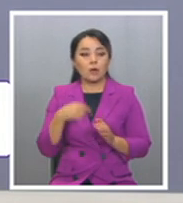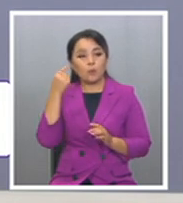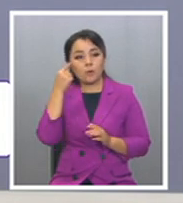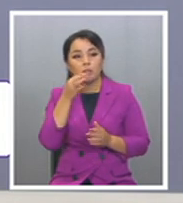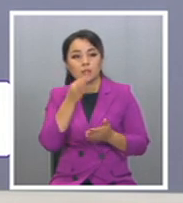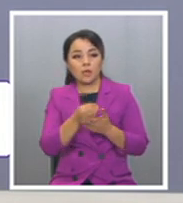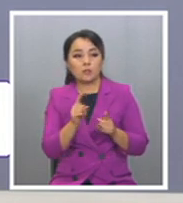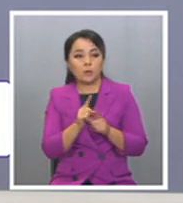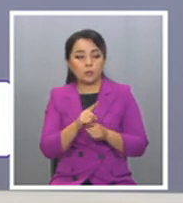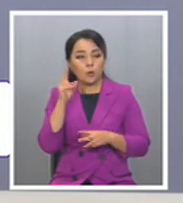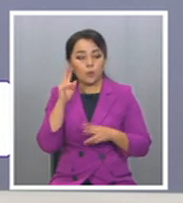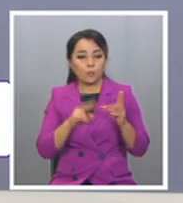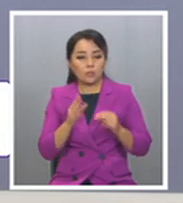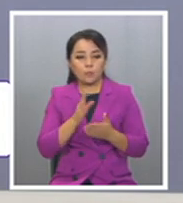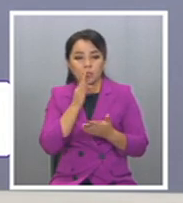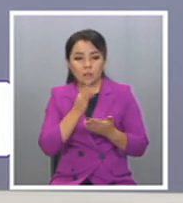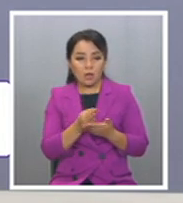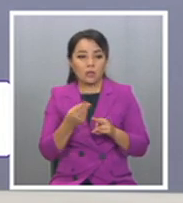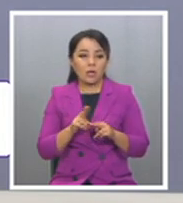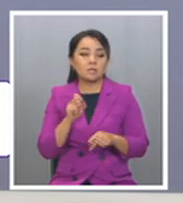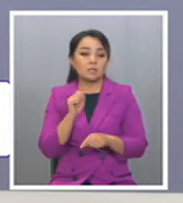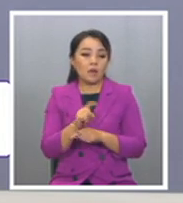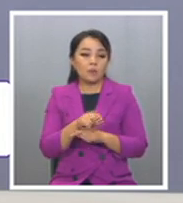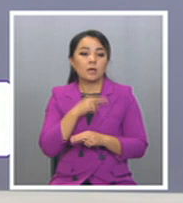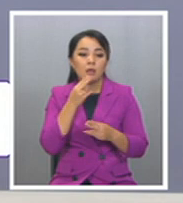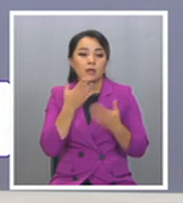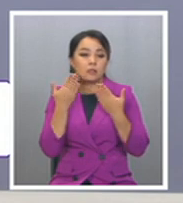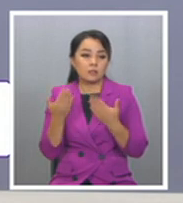өткізеді деген үміттемін. Ендеше тапсырмаларға назар